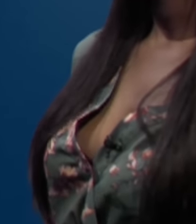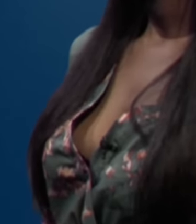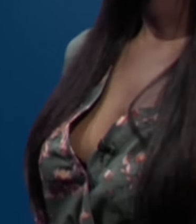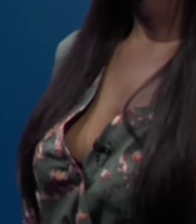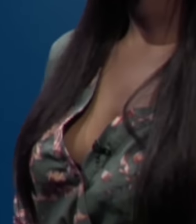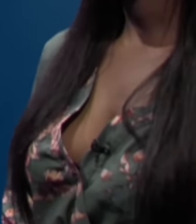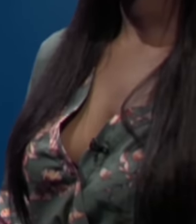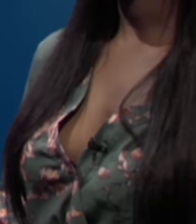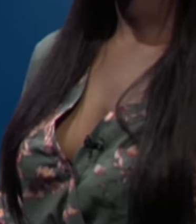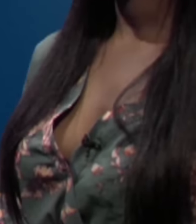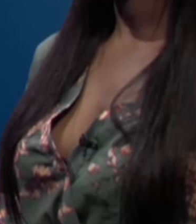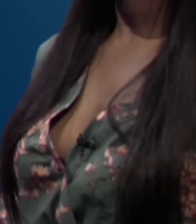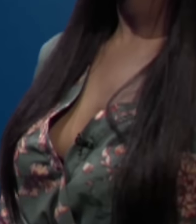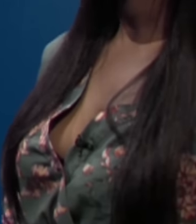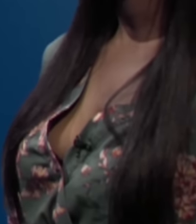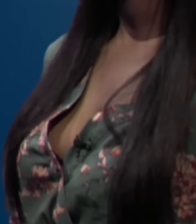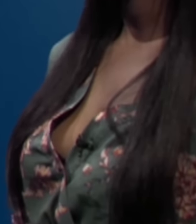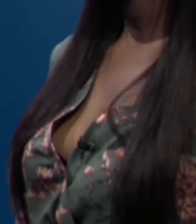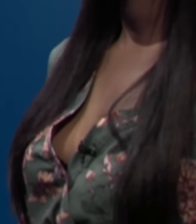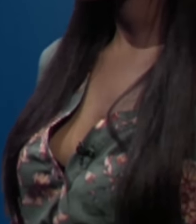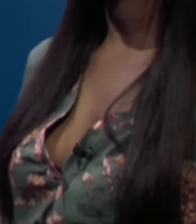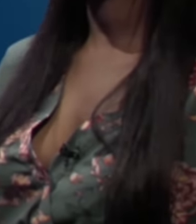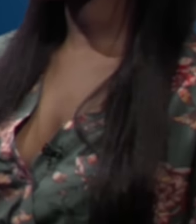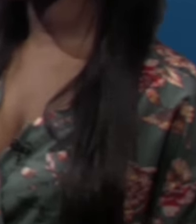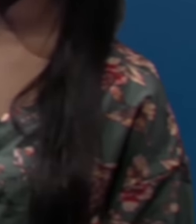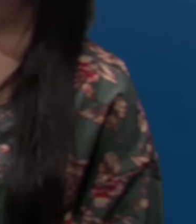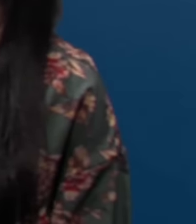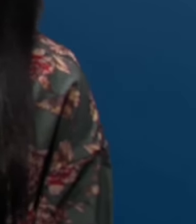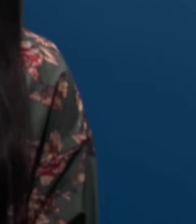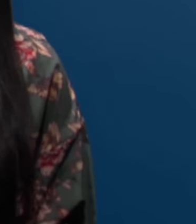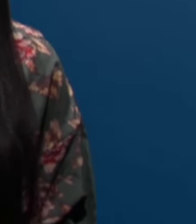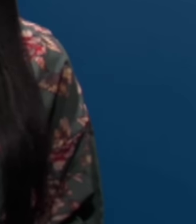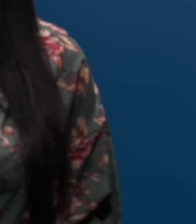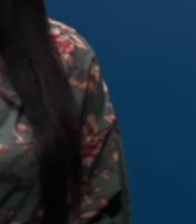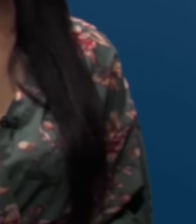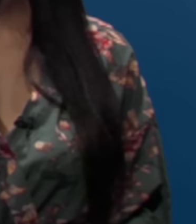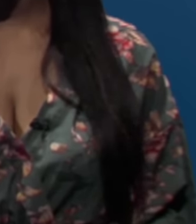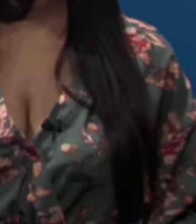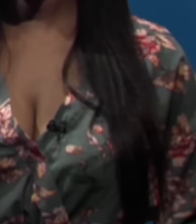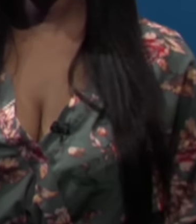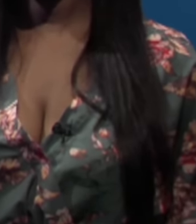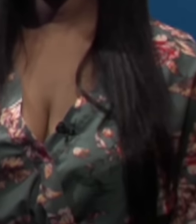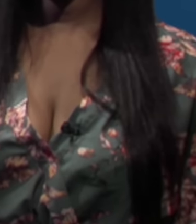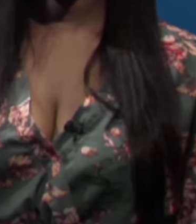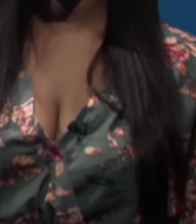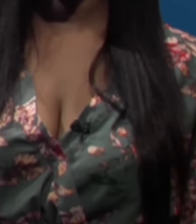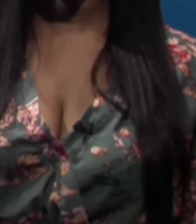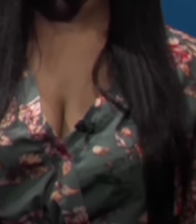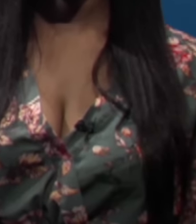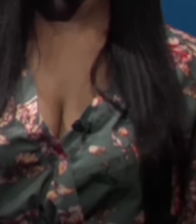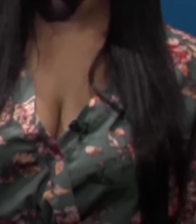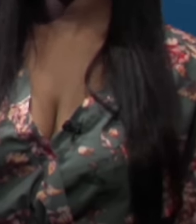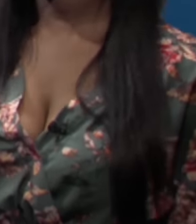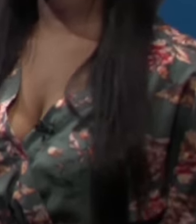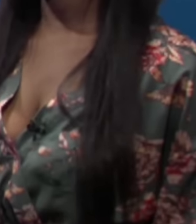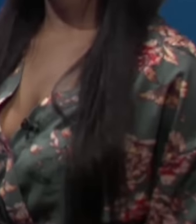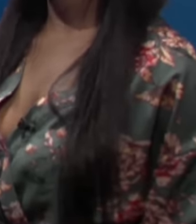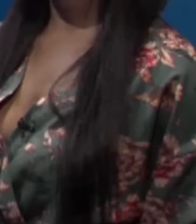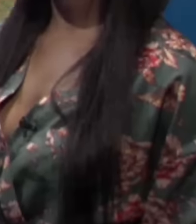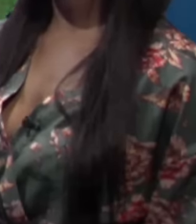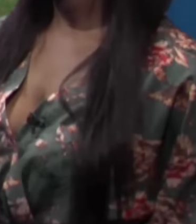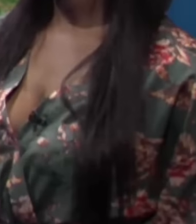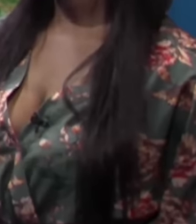Pietermaritzburg ka digata di le 20 go a go di le 25 fa re lebelela Kokstad go tla nna tsididi mo mosong ka digata di le 7 go a go di le